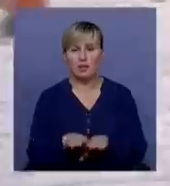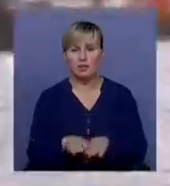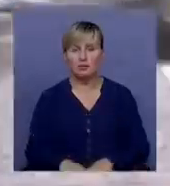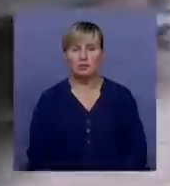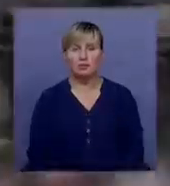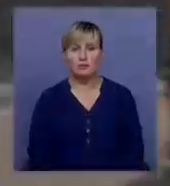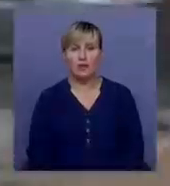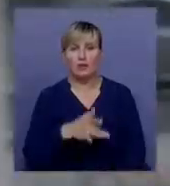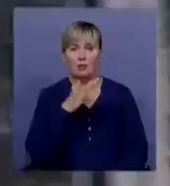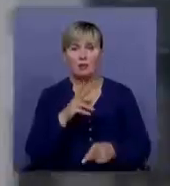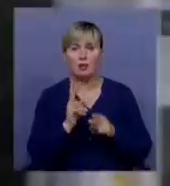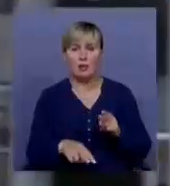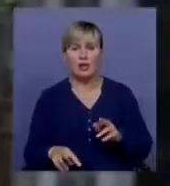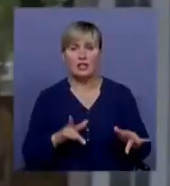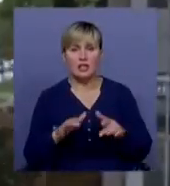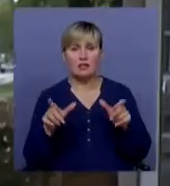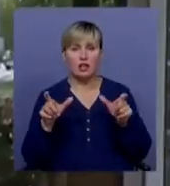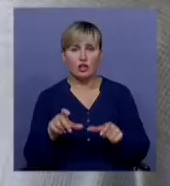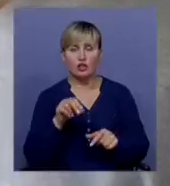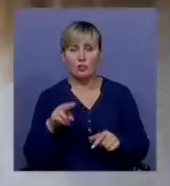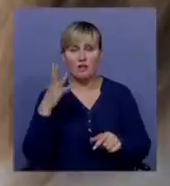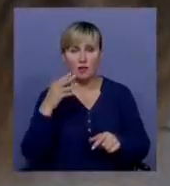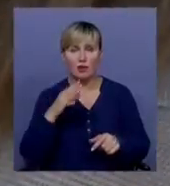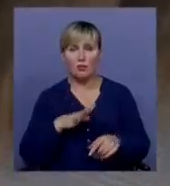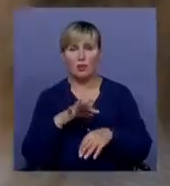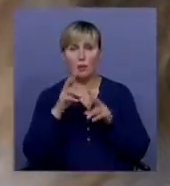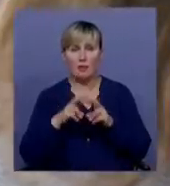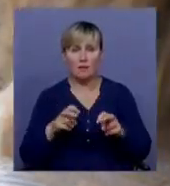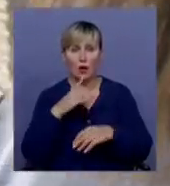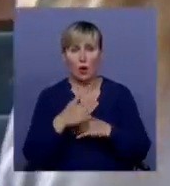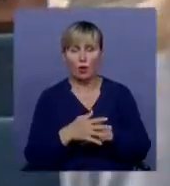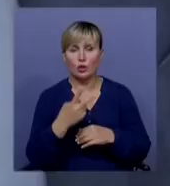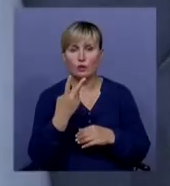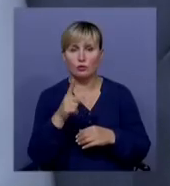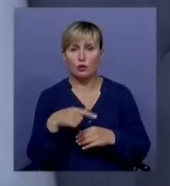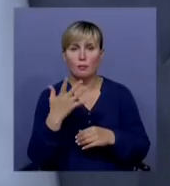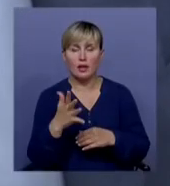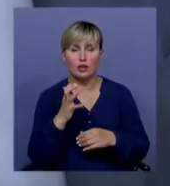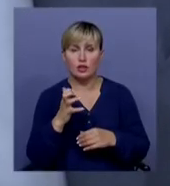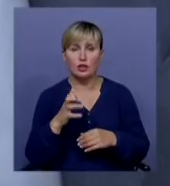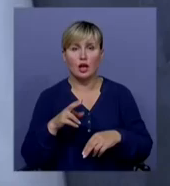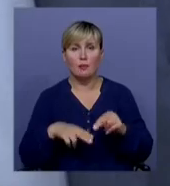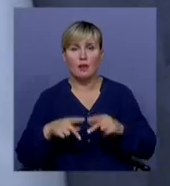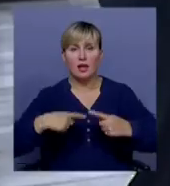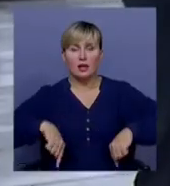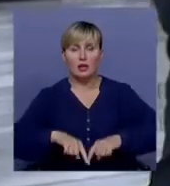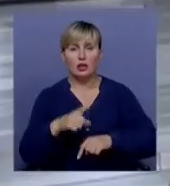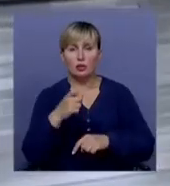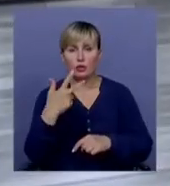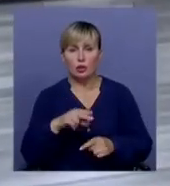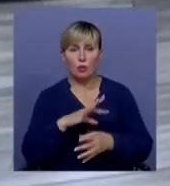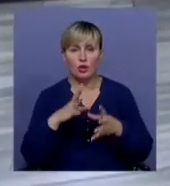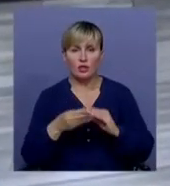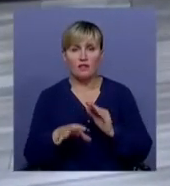С момента прекращения действия режима ЧП в Алматы было проверено около 2500 объектов. На 130 из них по